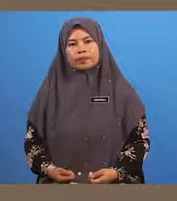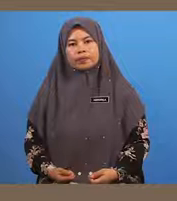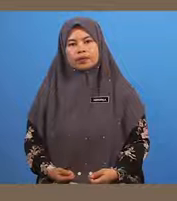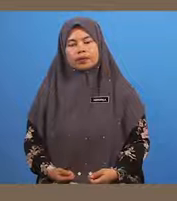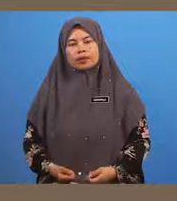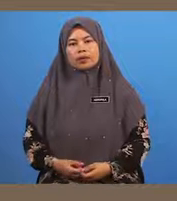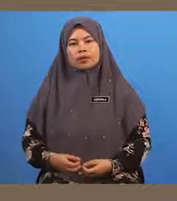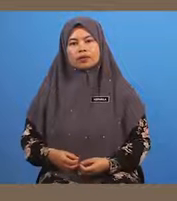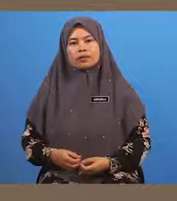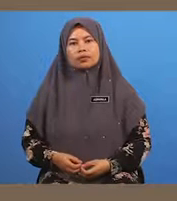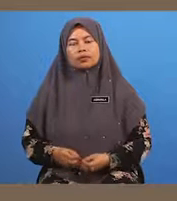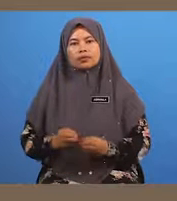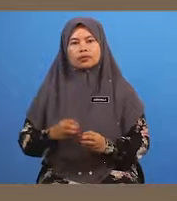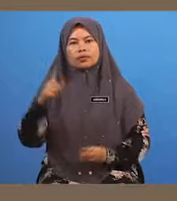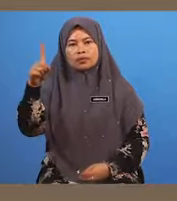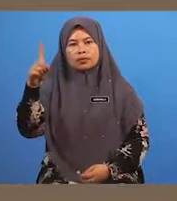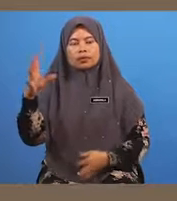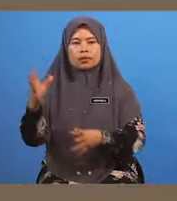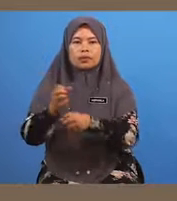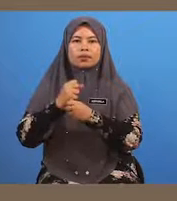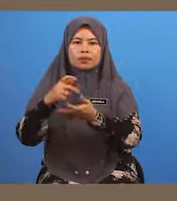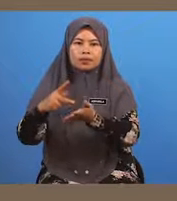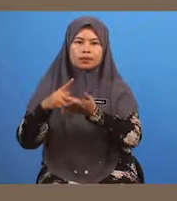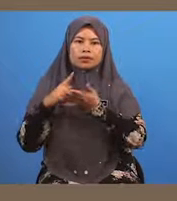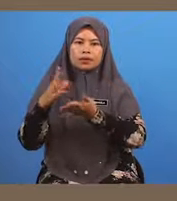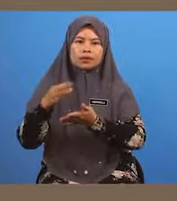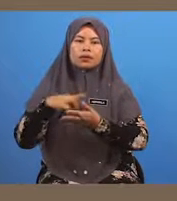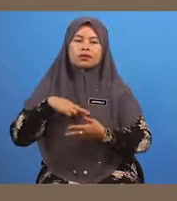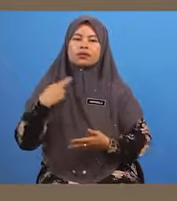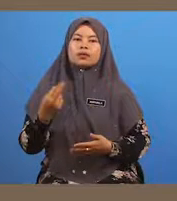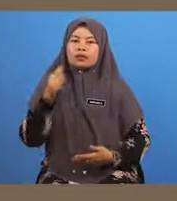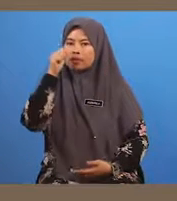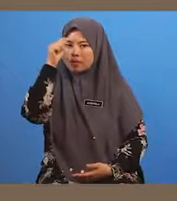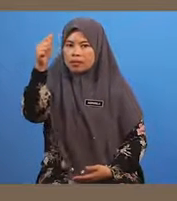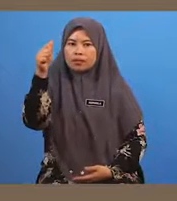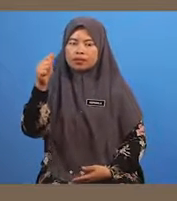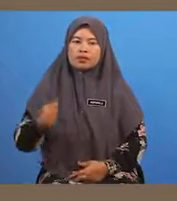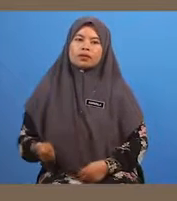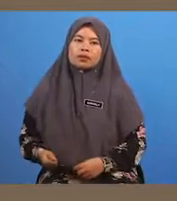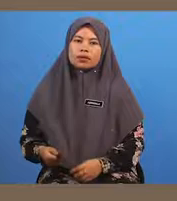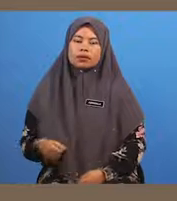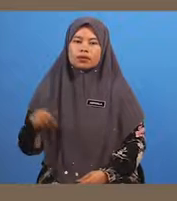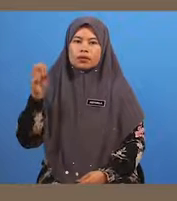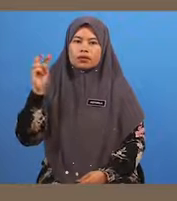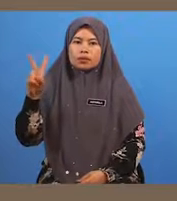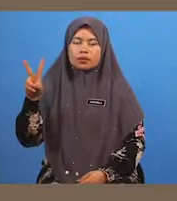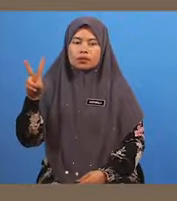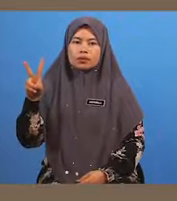Tujuan pertama, mendapat pahala dan keredaan Allah Subhanahu Wa Taala. Tujuan